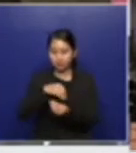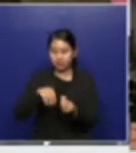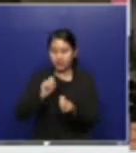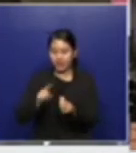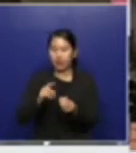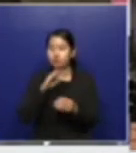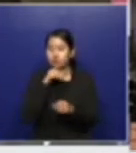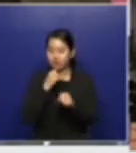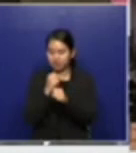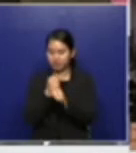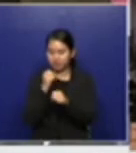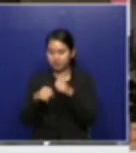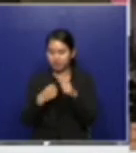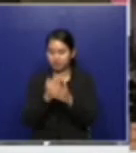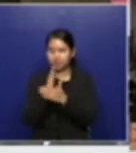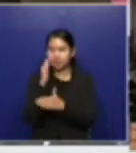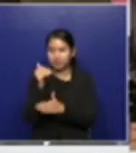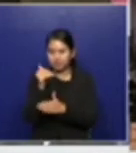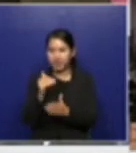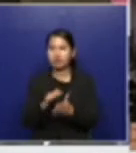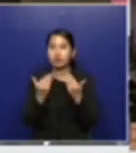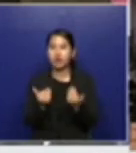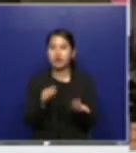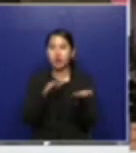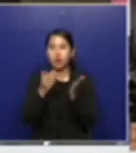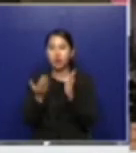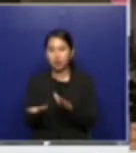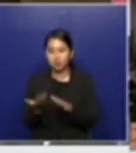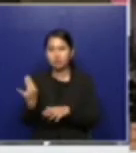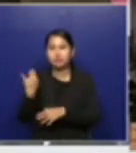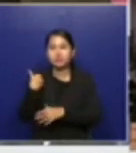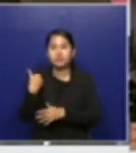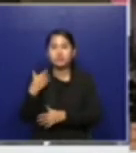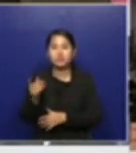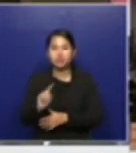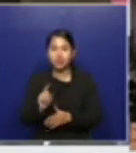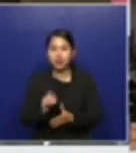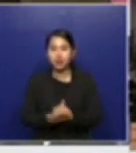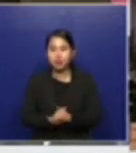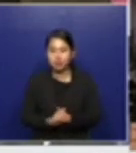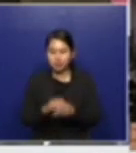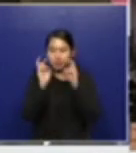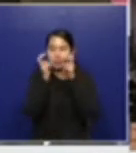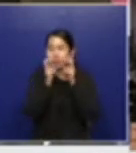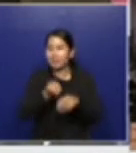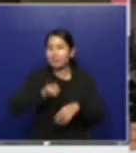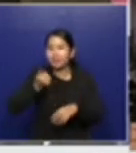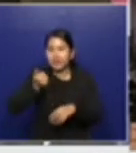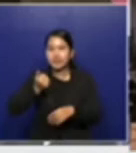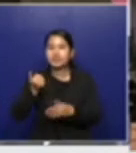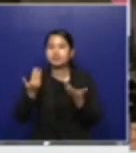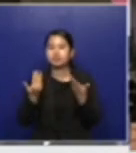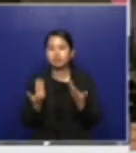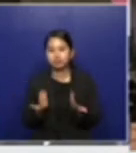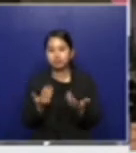บผลสำเร็จล้มเหลวหมดทุกเรื่องแม้กระทั่งว่าเรื่องอื่นๆที่มีในประเท